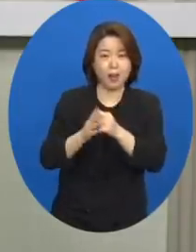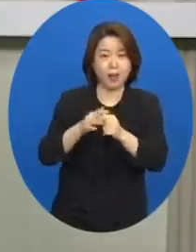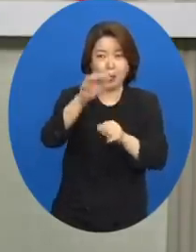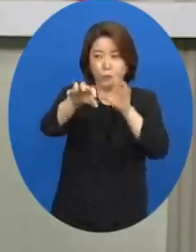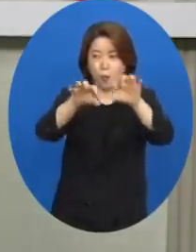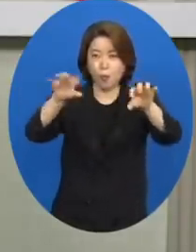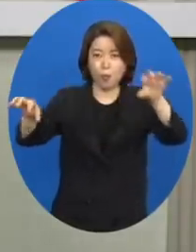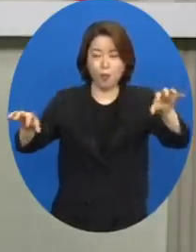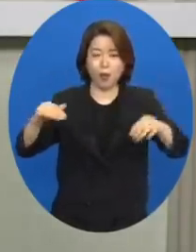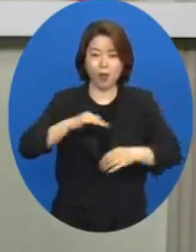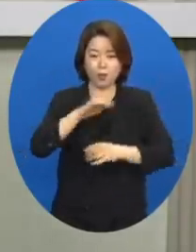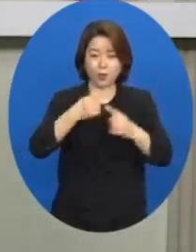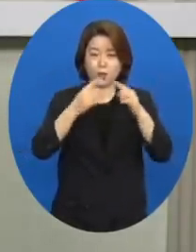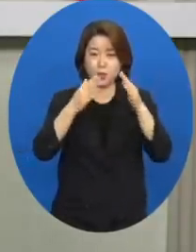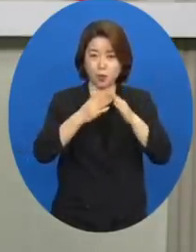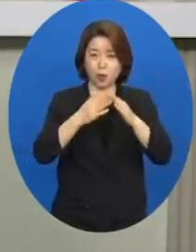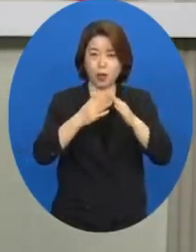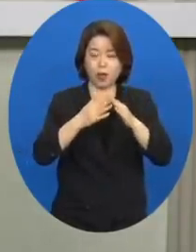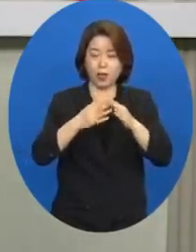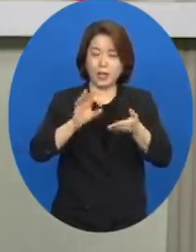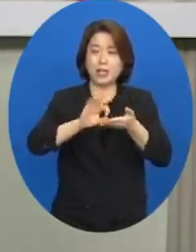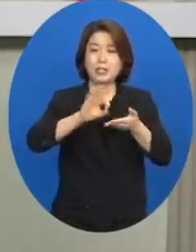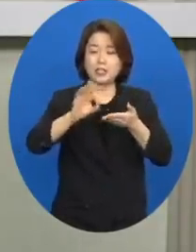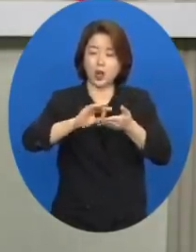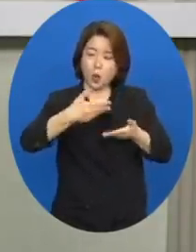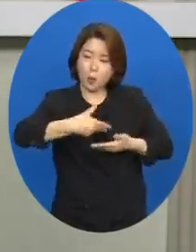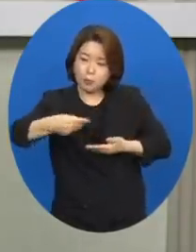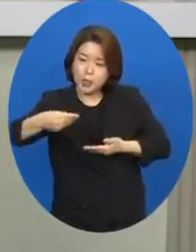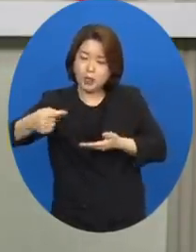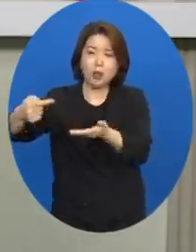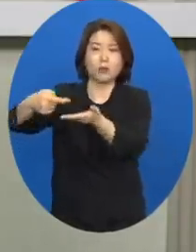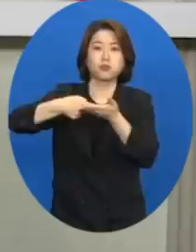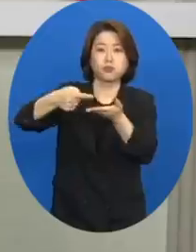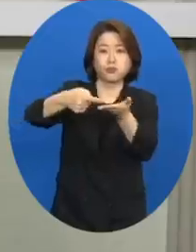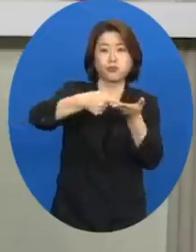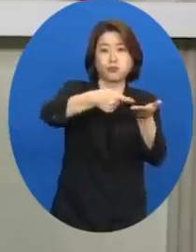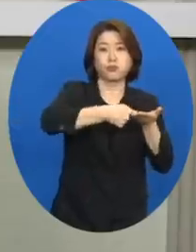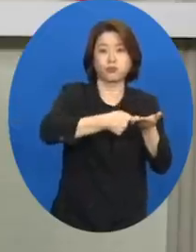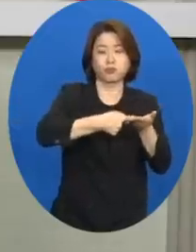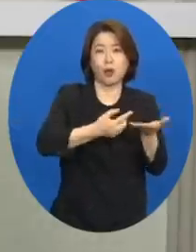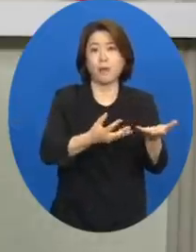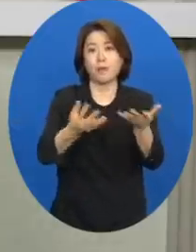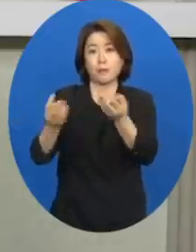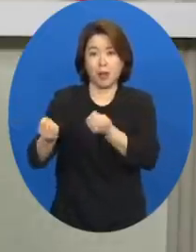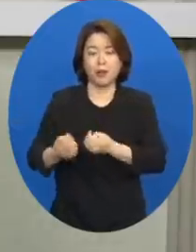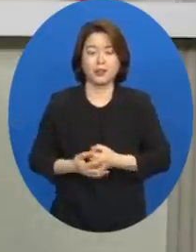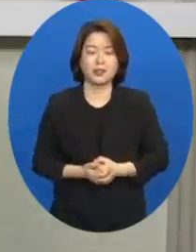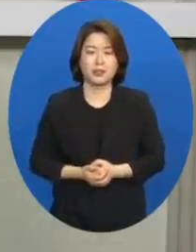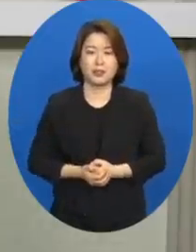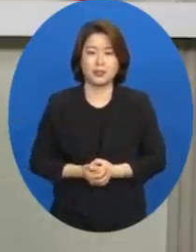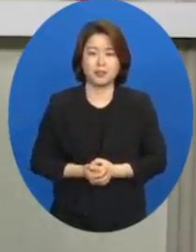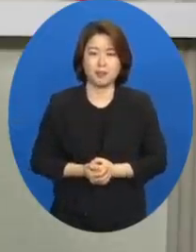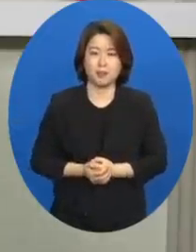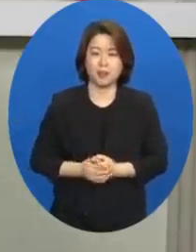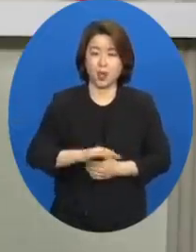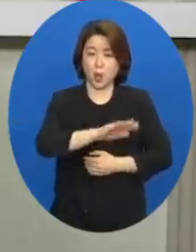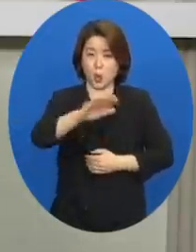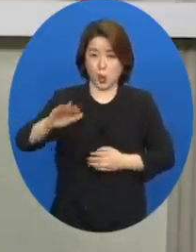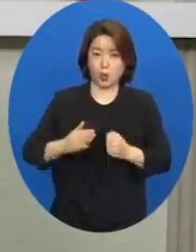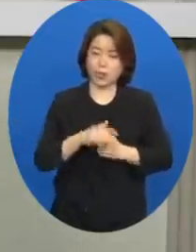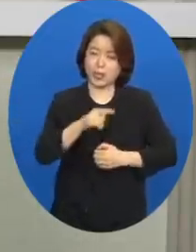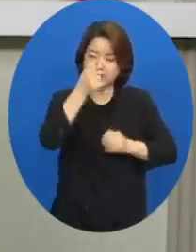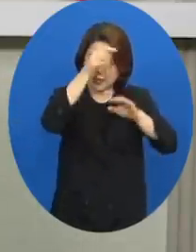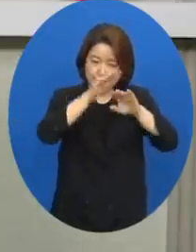우리 교회 예배당을 좀 사용할 수 없겠는데 지 요청이 오게 된 겁니다 우리가 이